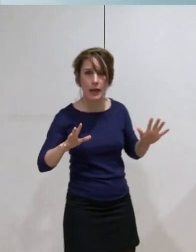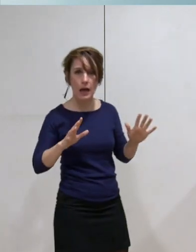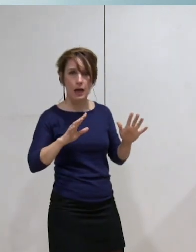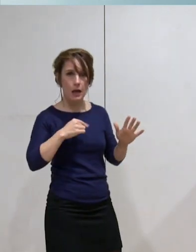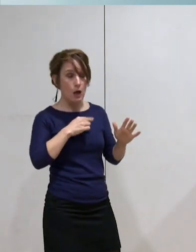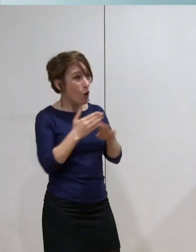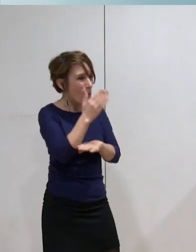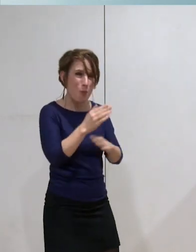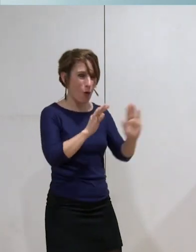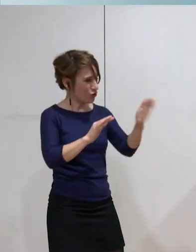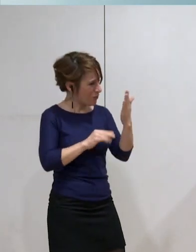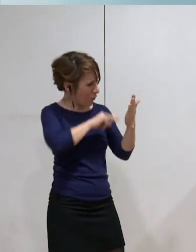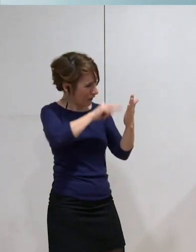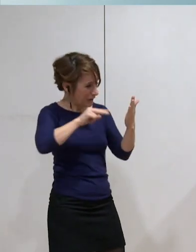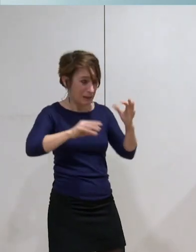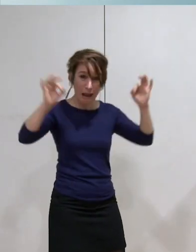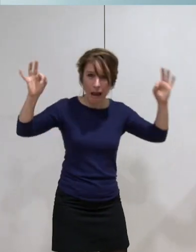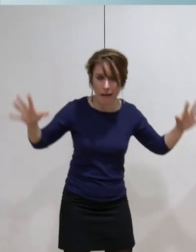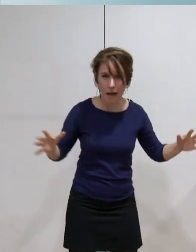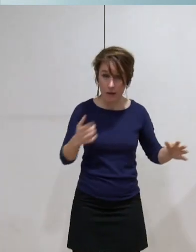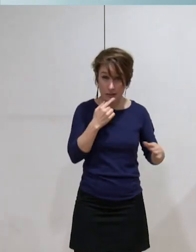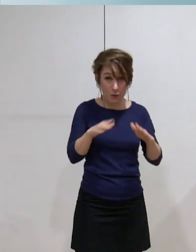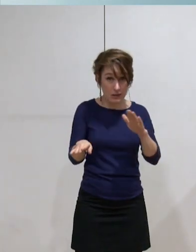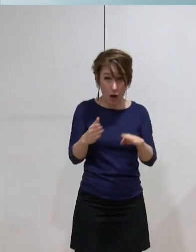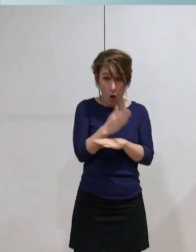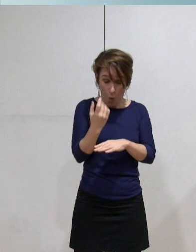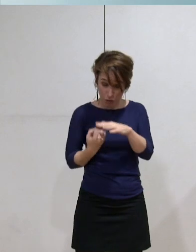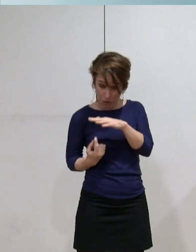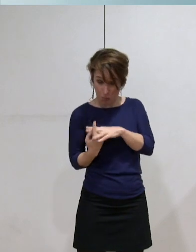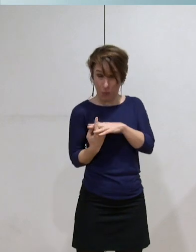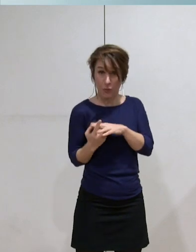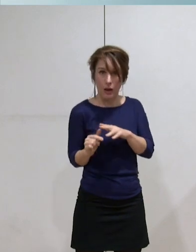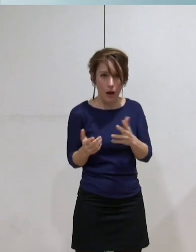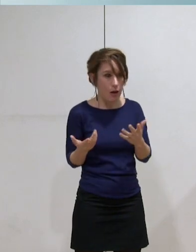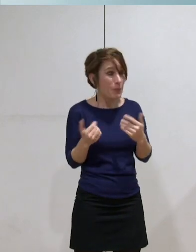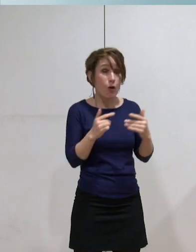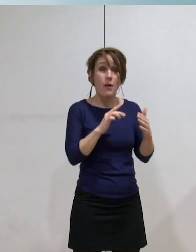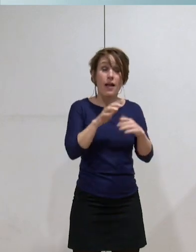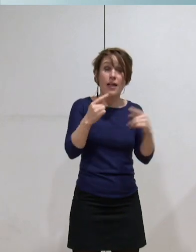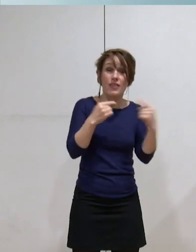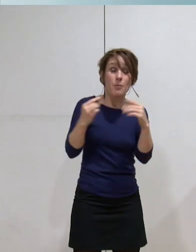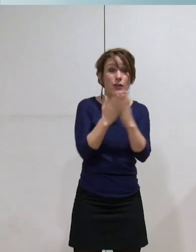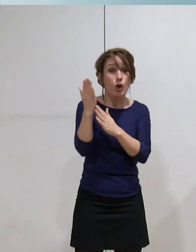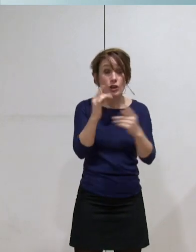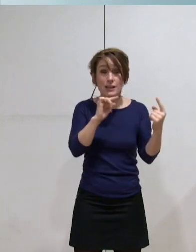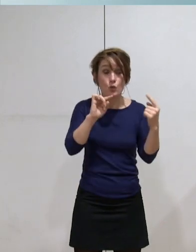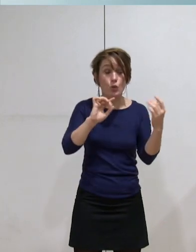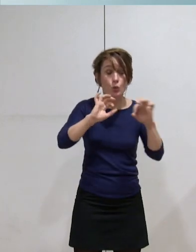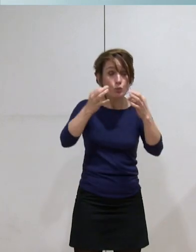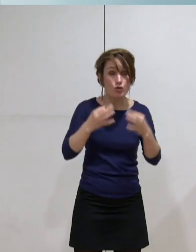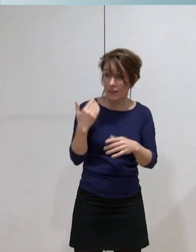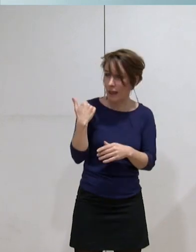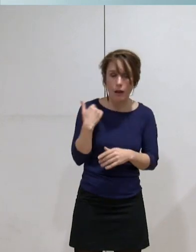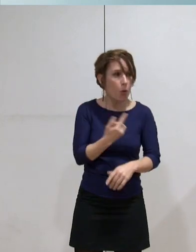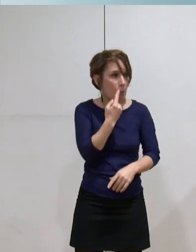ligne de ce projet assez embryillonnaire il est vrai ni dans le document d'orientation budgétaire ni ailleurs et que dire puisque vous nous